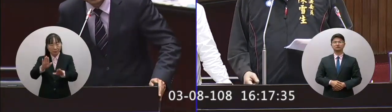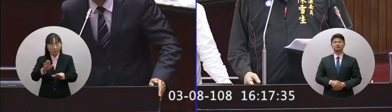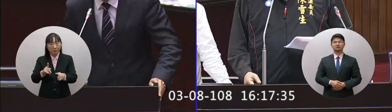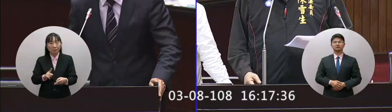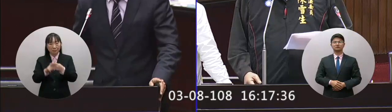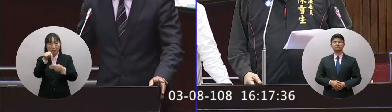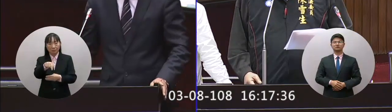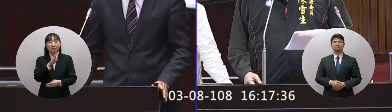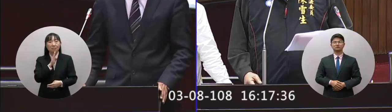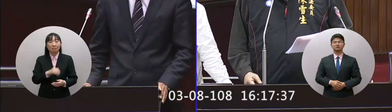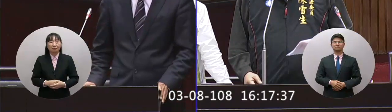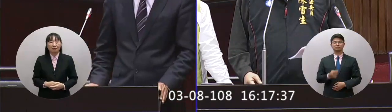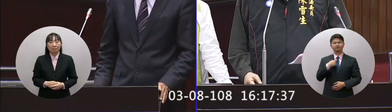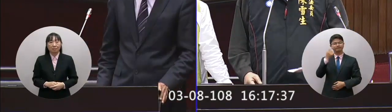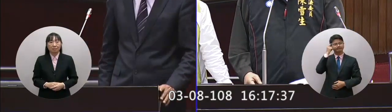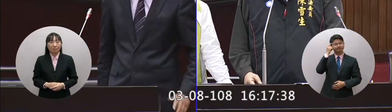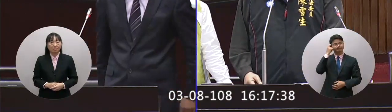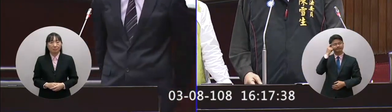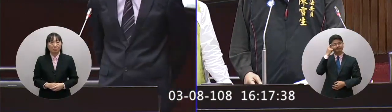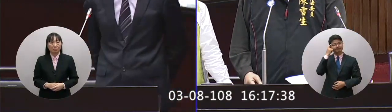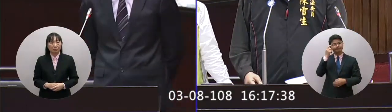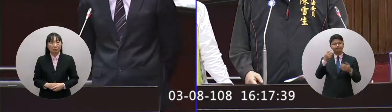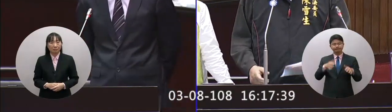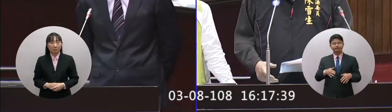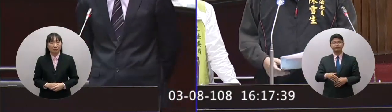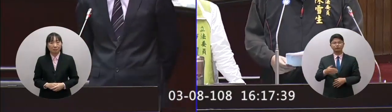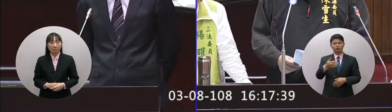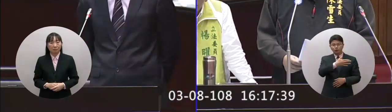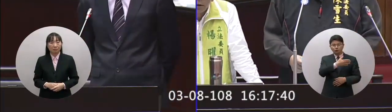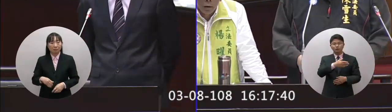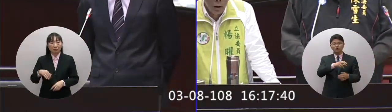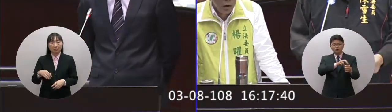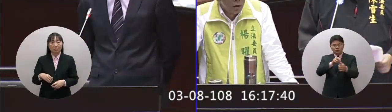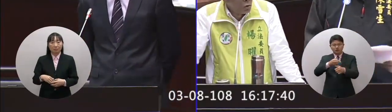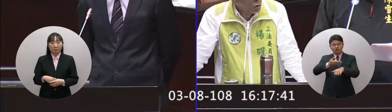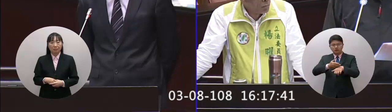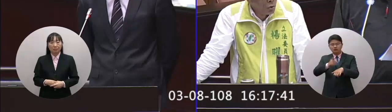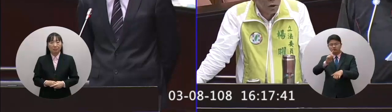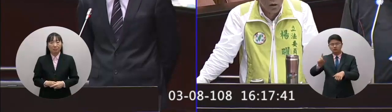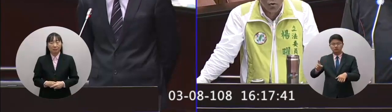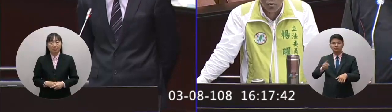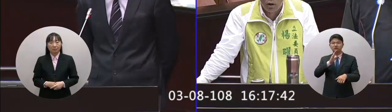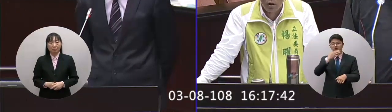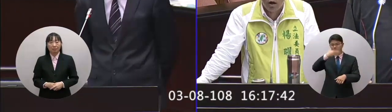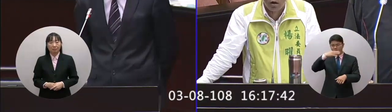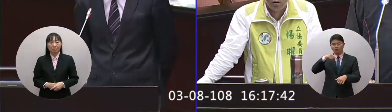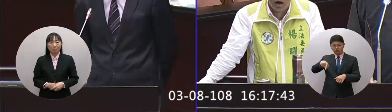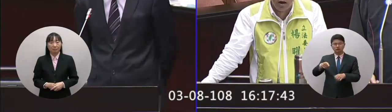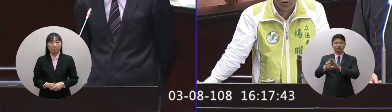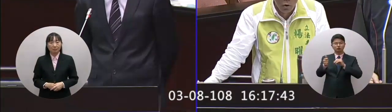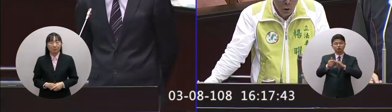养殖产业。 我想有很多，水产养殖的技术可以从澎湖县去取